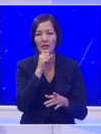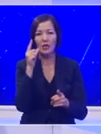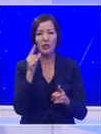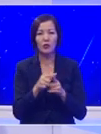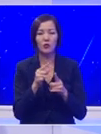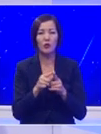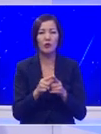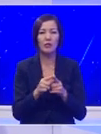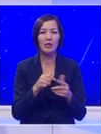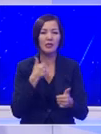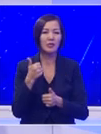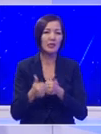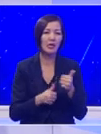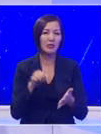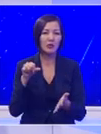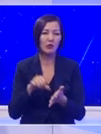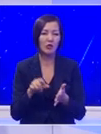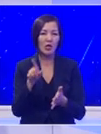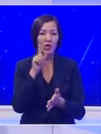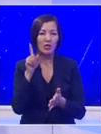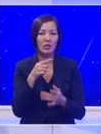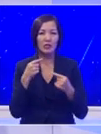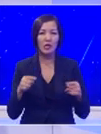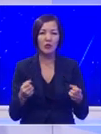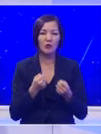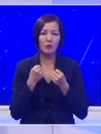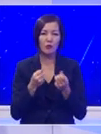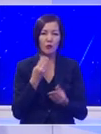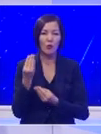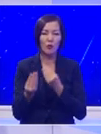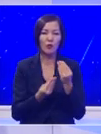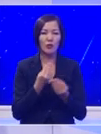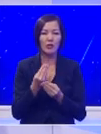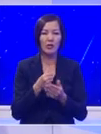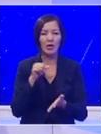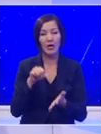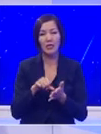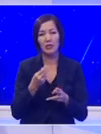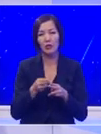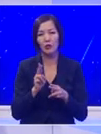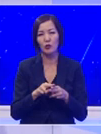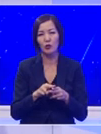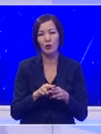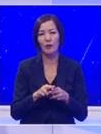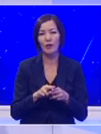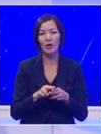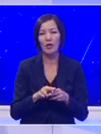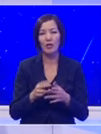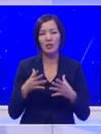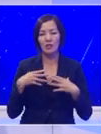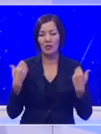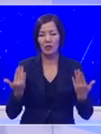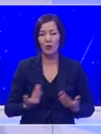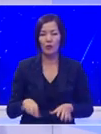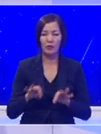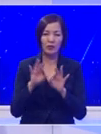бата сайысынан өз арасынға түссе, жастар жаға әртүрлі спорттық ойындардың көрігін қыздырды. Сөйтіп жаман әдеттен аулақтап, жанды да